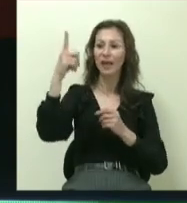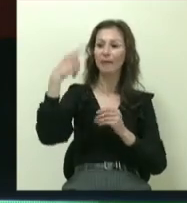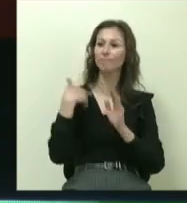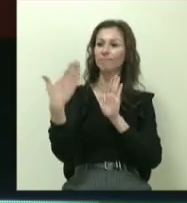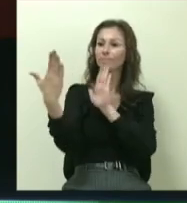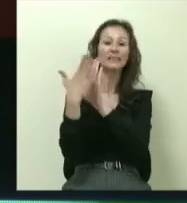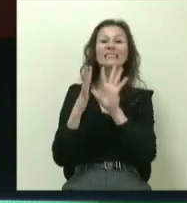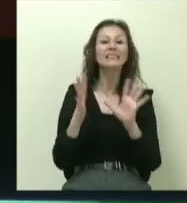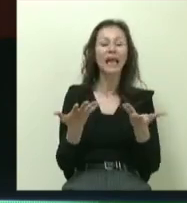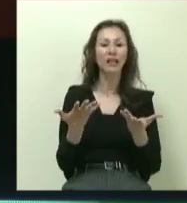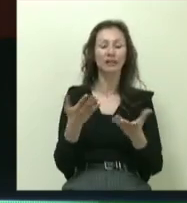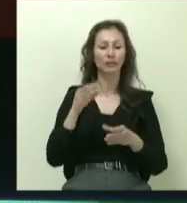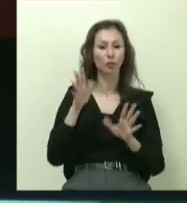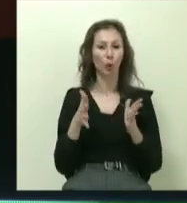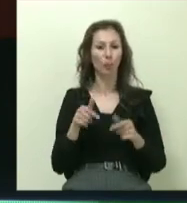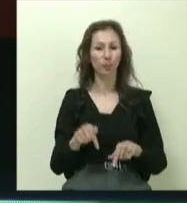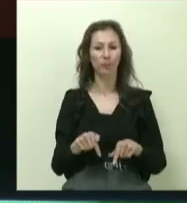ne durumdadır